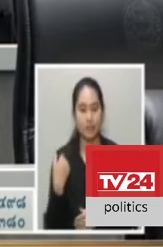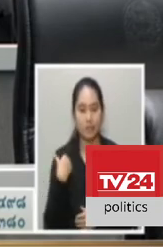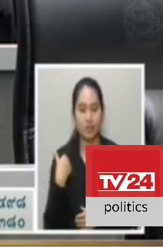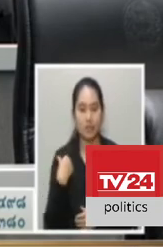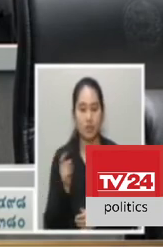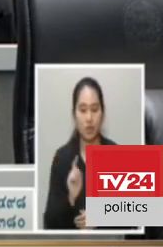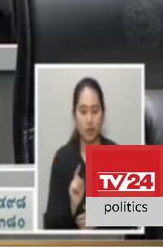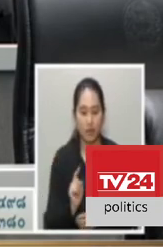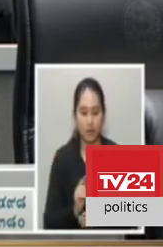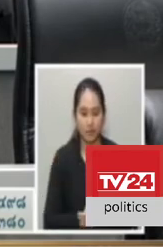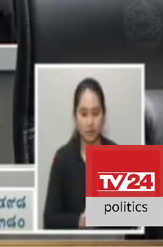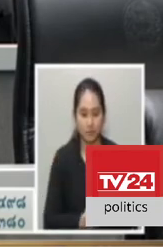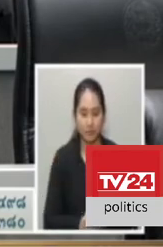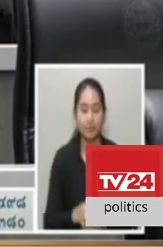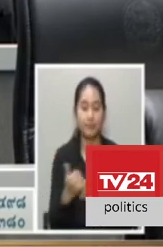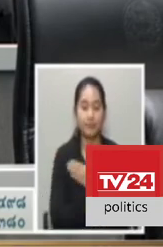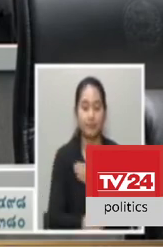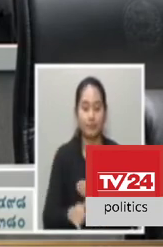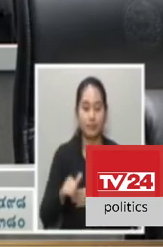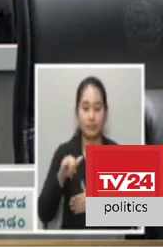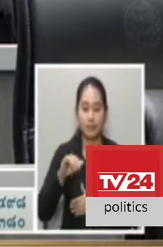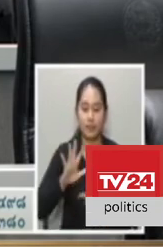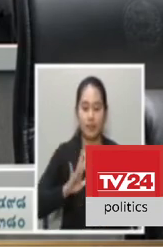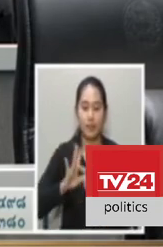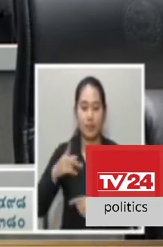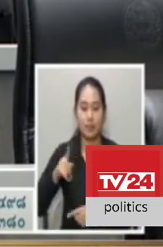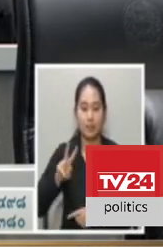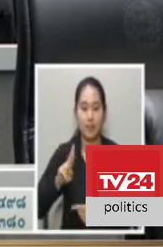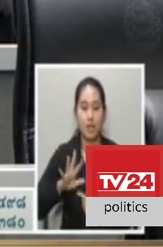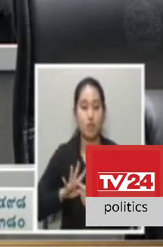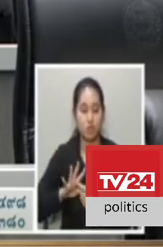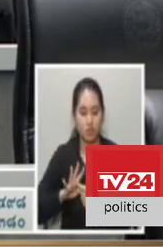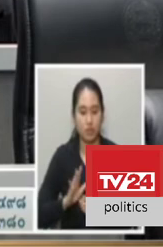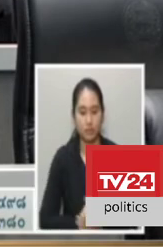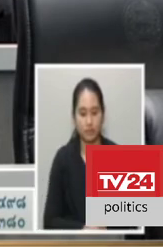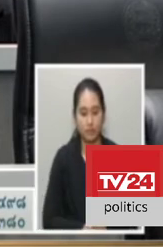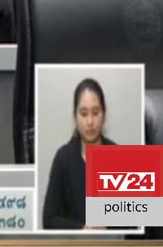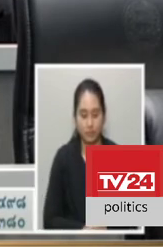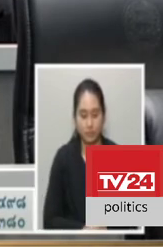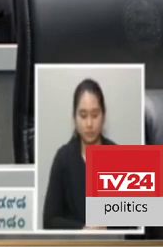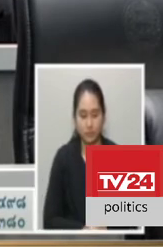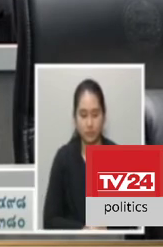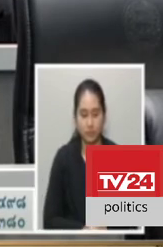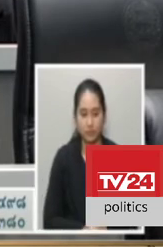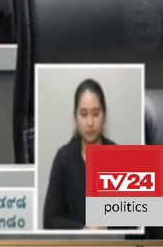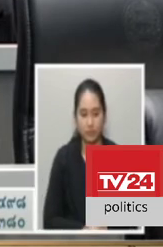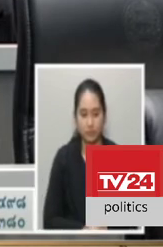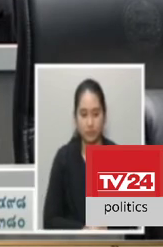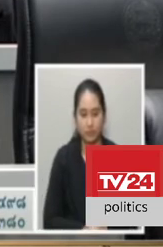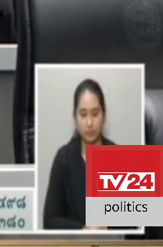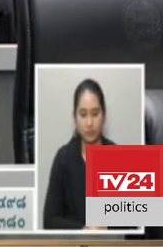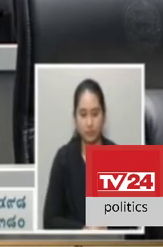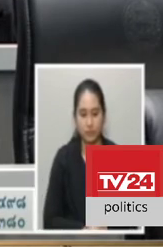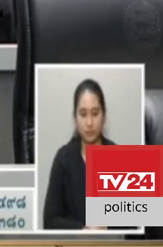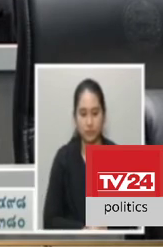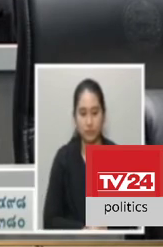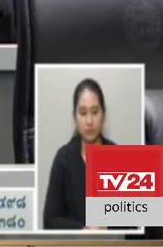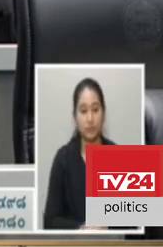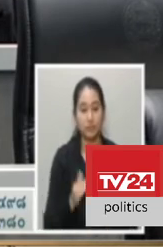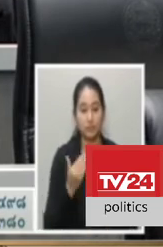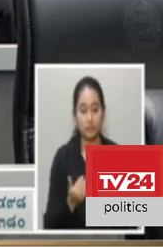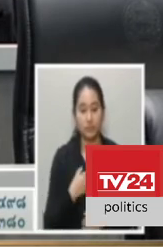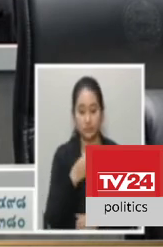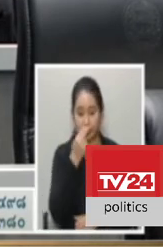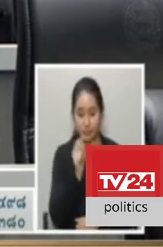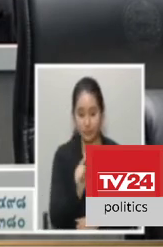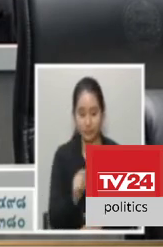ศชิลีอยู่นะคะกับประเทศเปรูอยู่ขออภัยค่ะดังนั้นเราก็จะเห็นว่าไทยมี FTA กับประเท